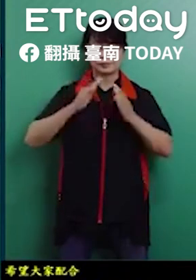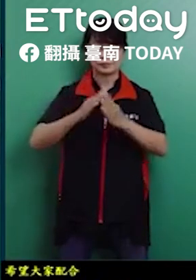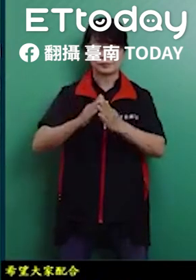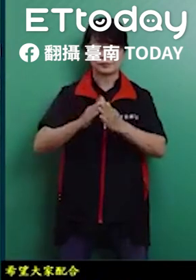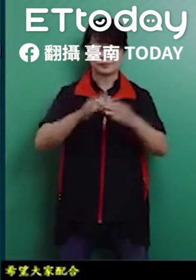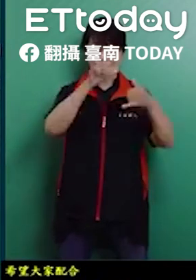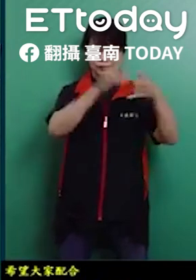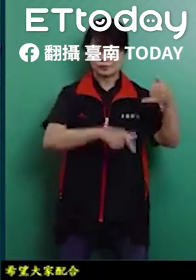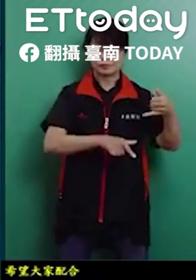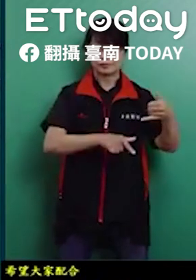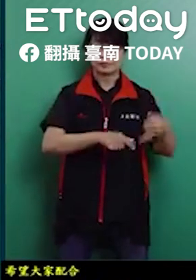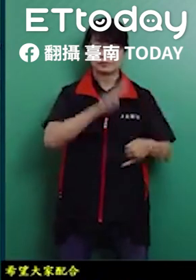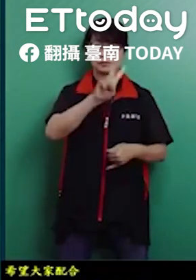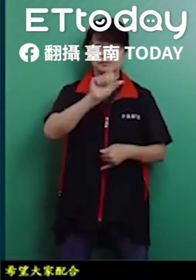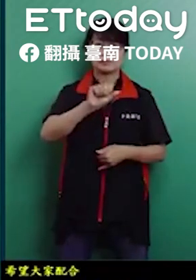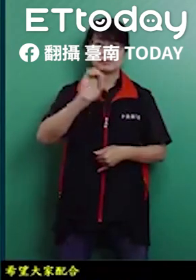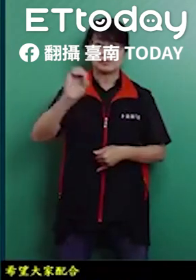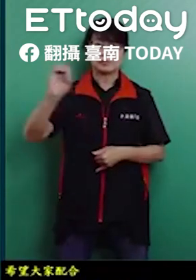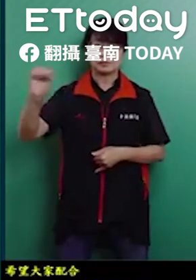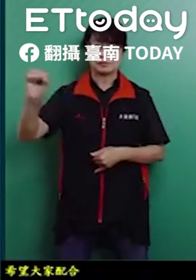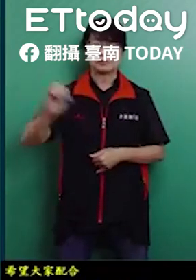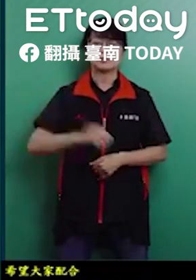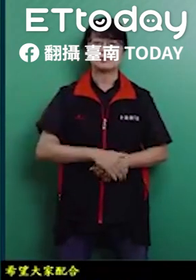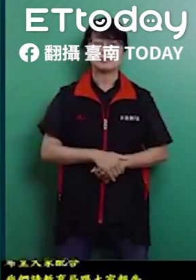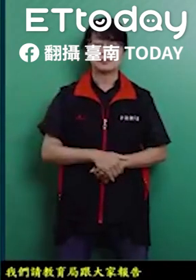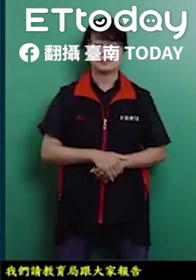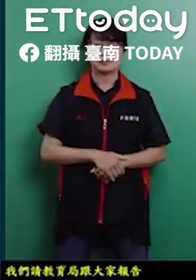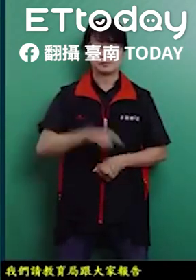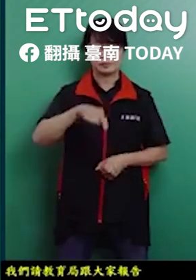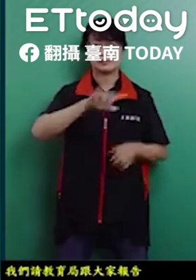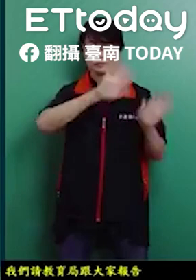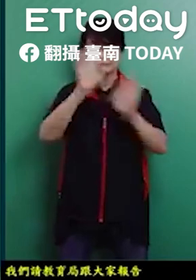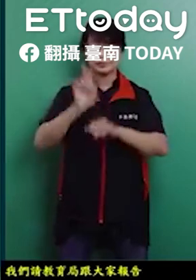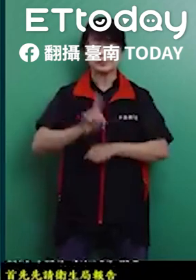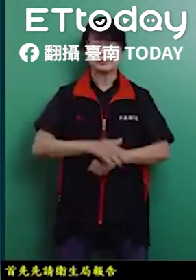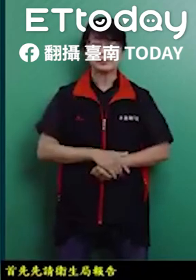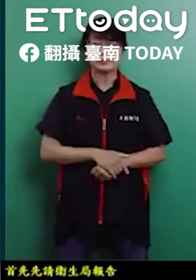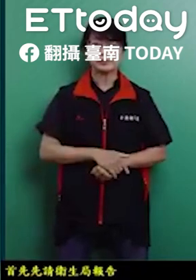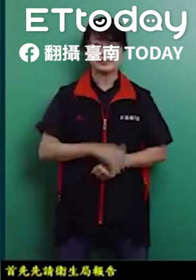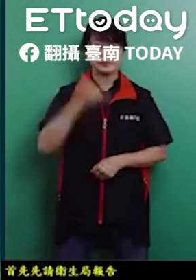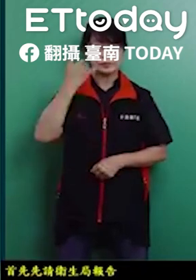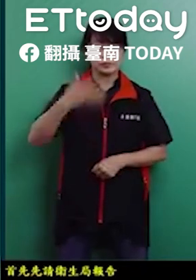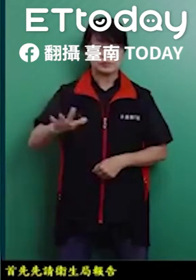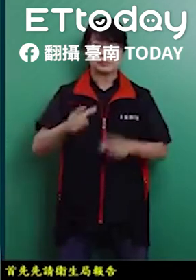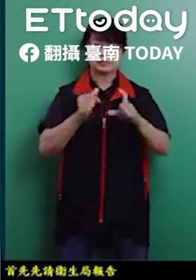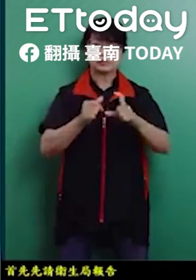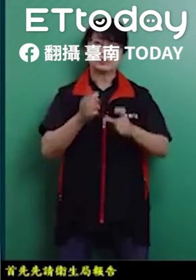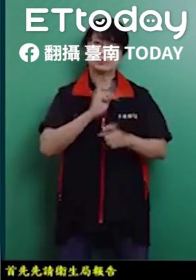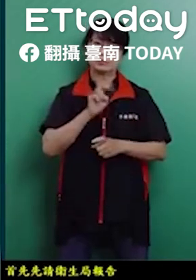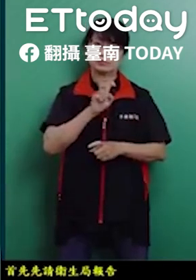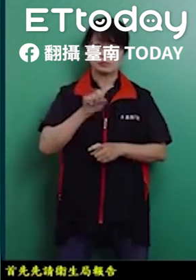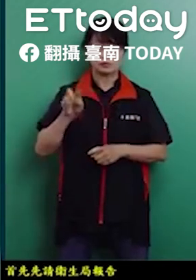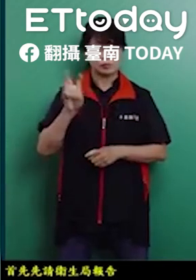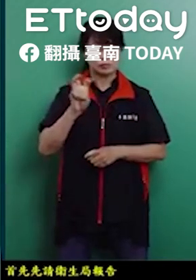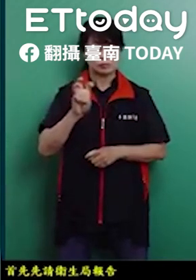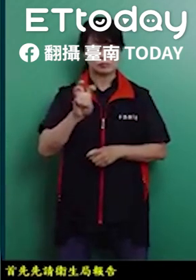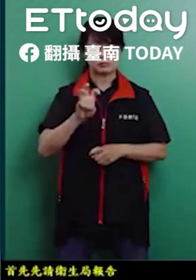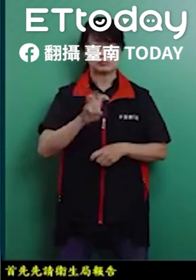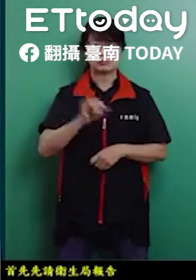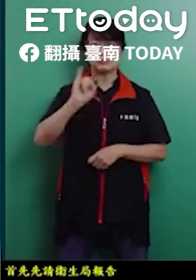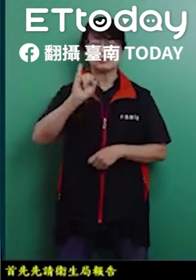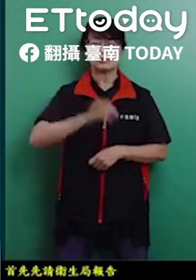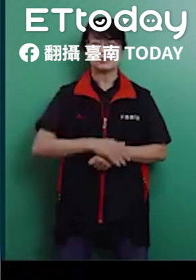增个案案25000的一个状况，她是盐水区20多岁的女性个案，已经接